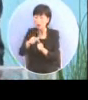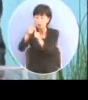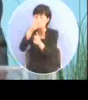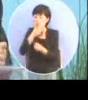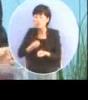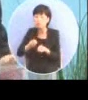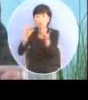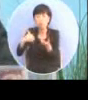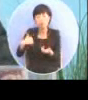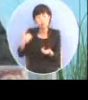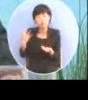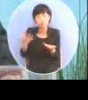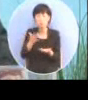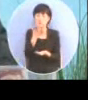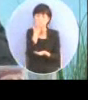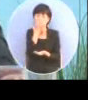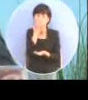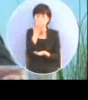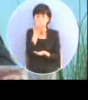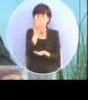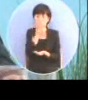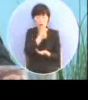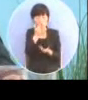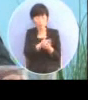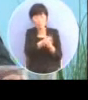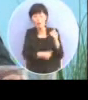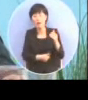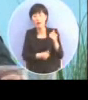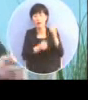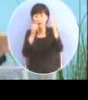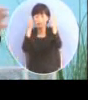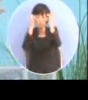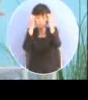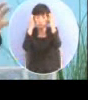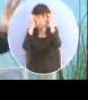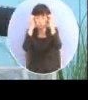Người được cứu rỗi mà không biết được cái chúc phúc của cứu rỗi lớn biết rằng nào, đó là cái lừa.